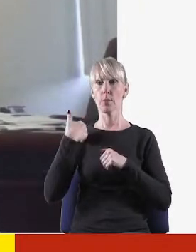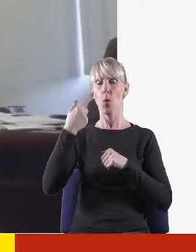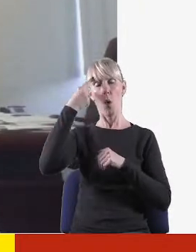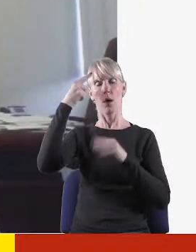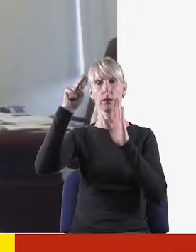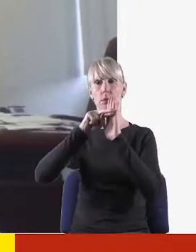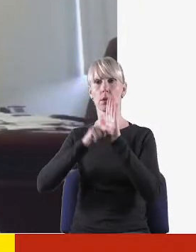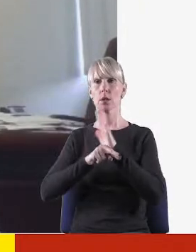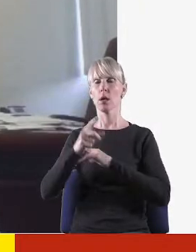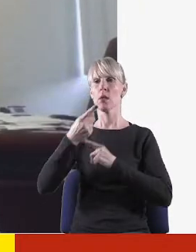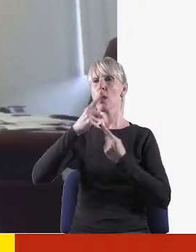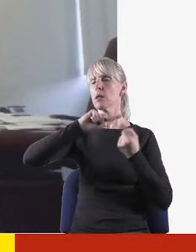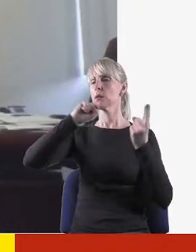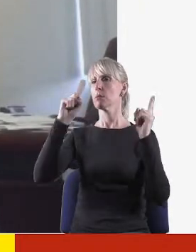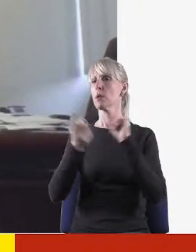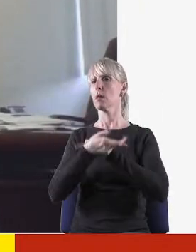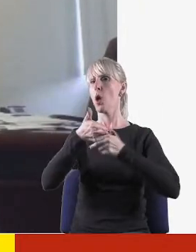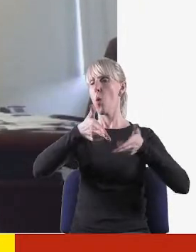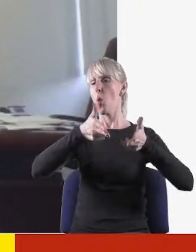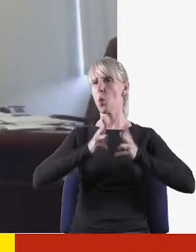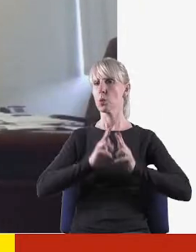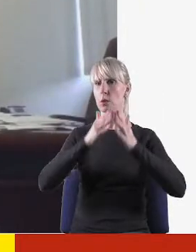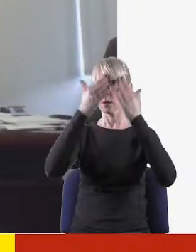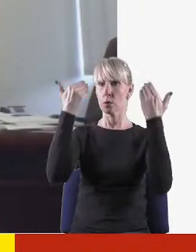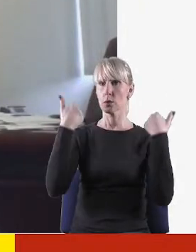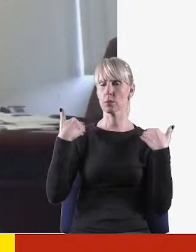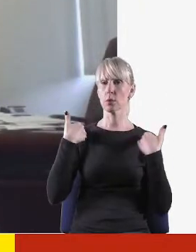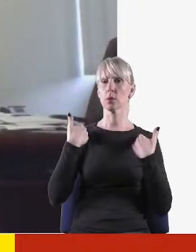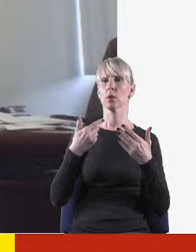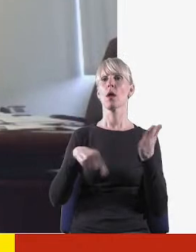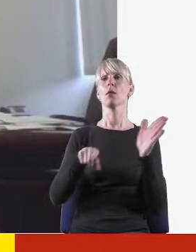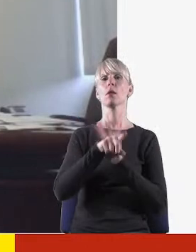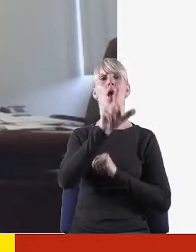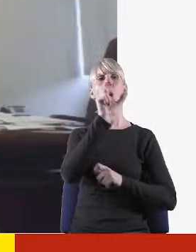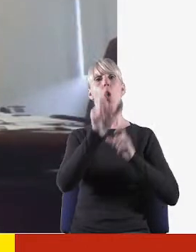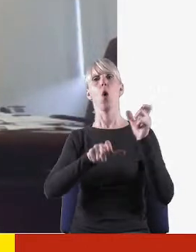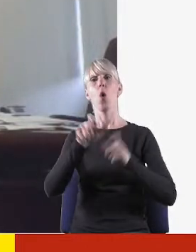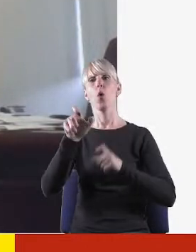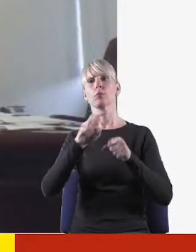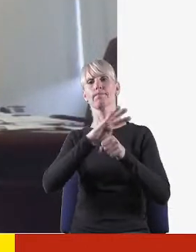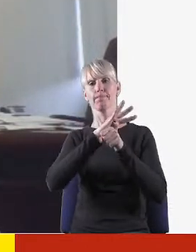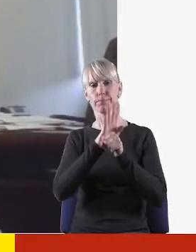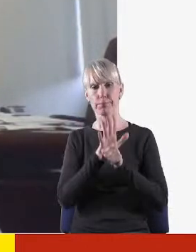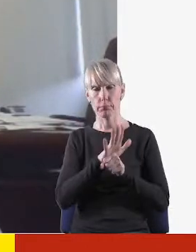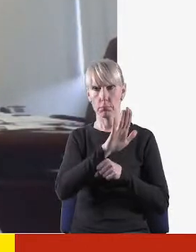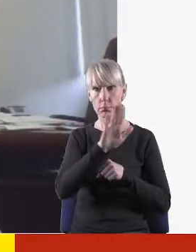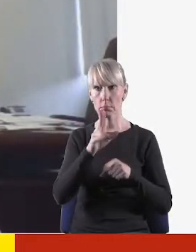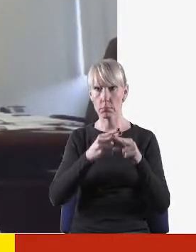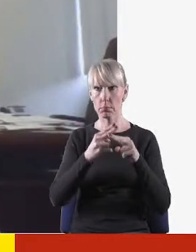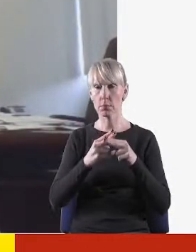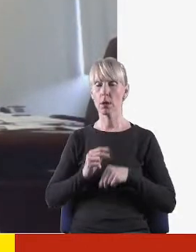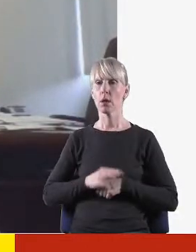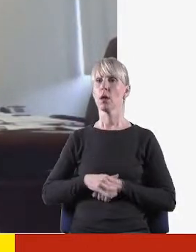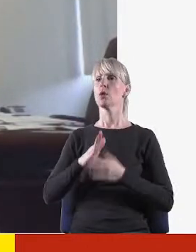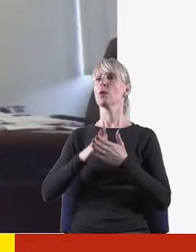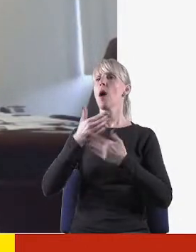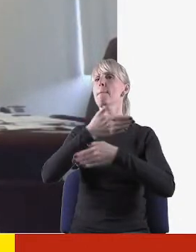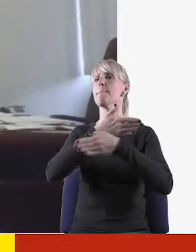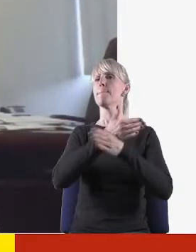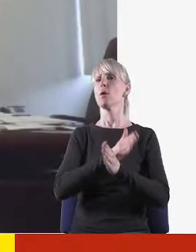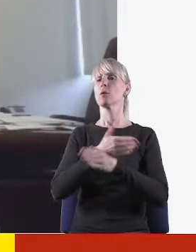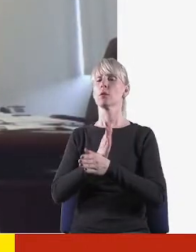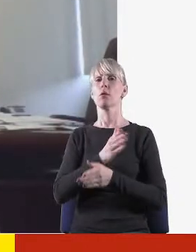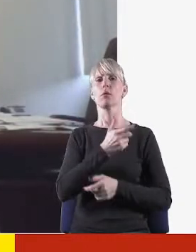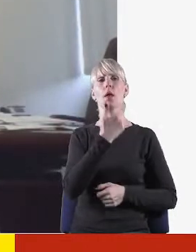reorganizacji łóżek szpitalnych dla pacjentów z COVID-19, która została podzielona na trzy